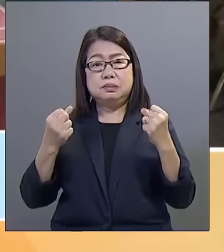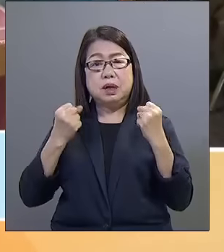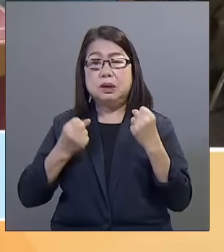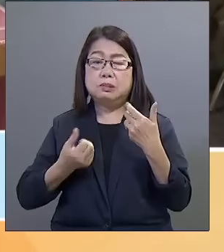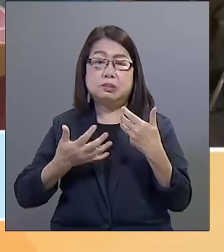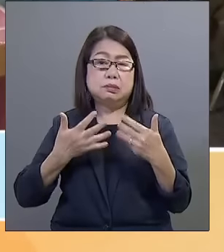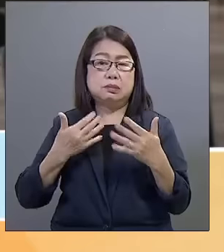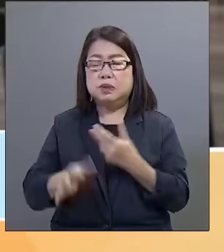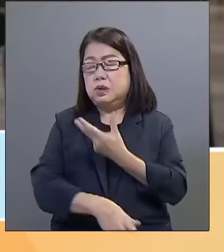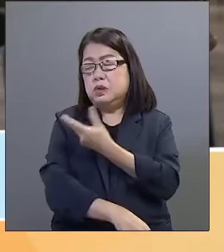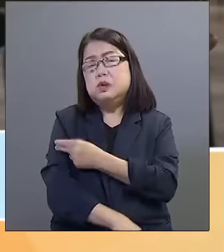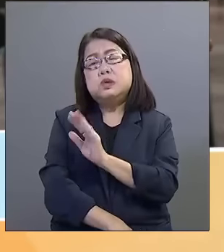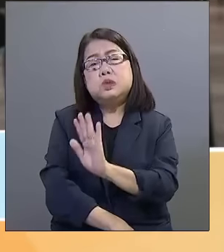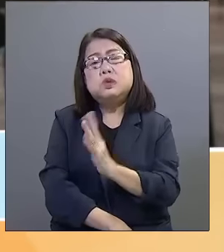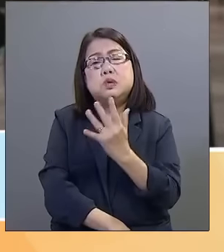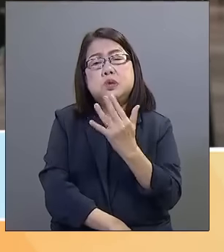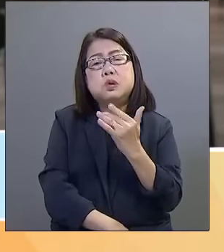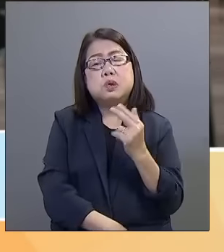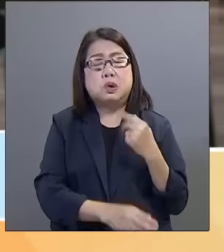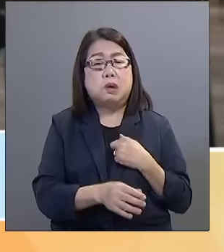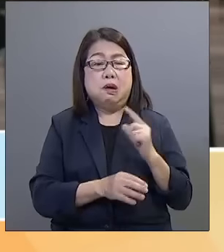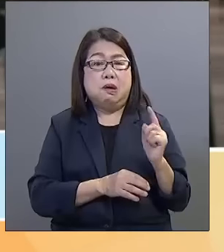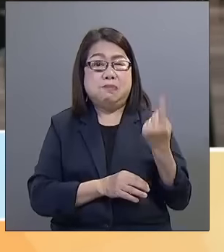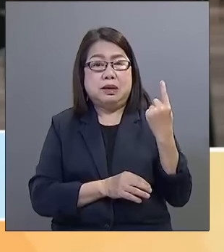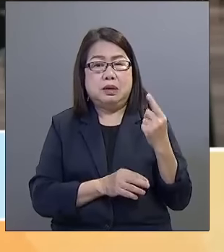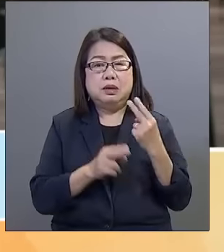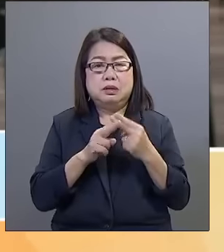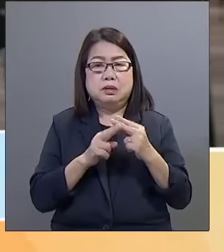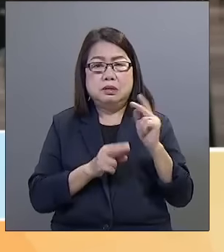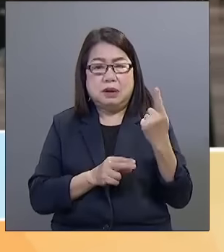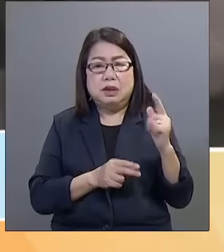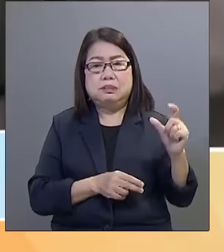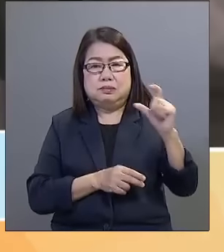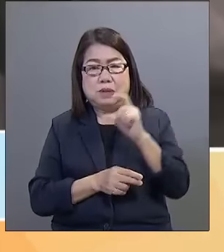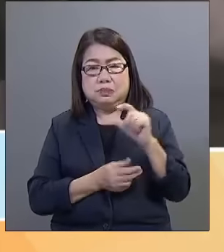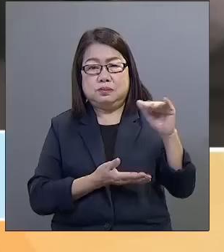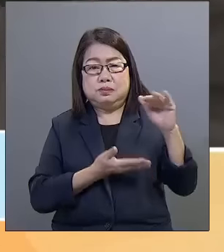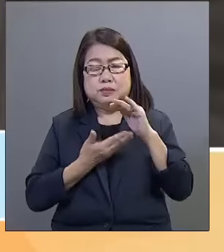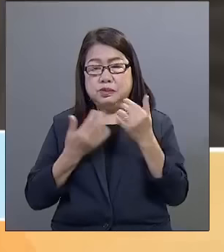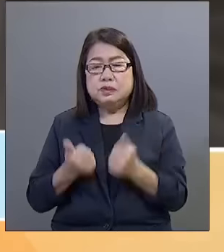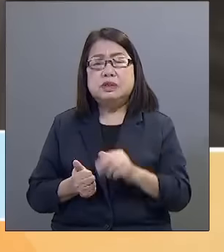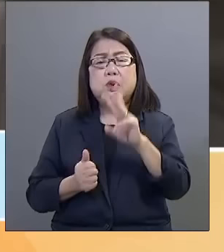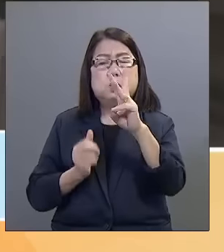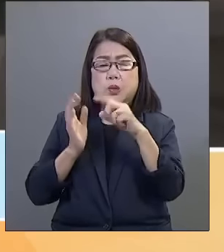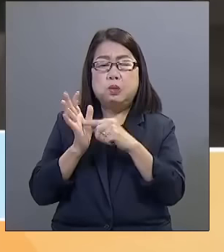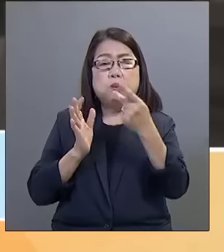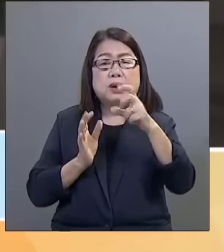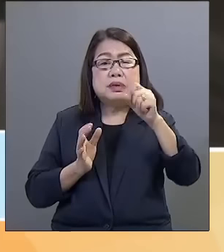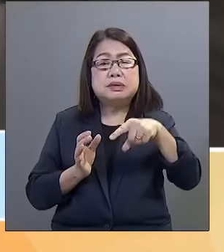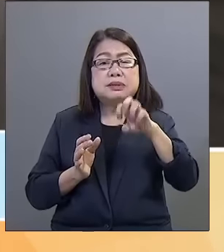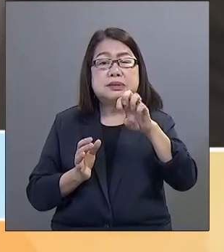จะรอวัคซีนรุ่นใหม่แต่คำว่าวัคซีนเนี่ยฮะตอนนี้เนี่ยอาจจะไม่สามารถป้องกันการ